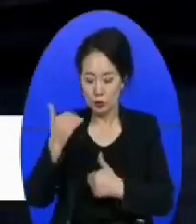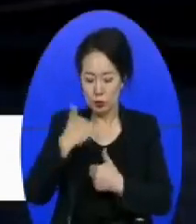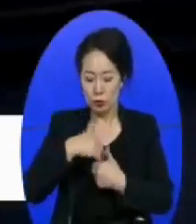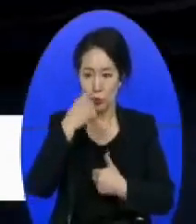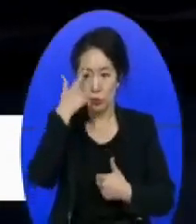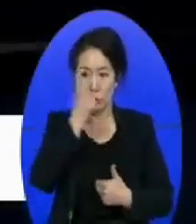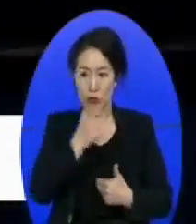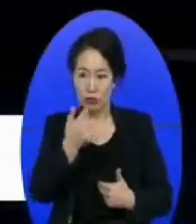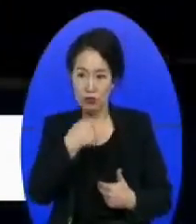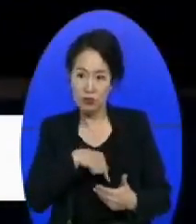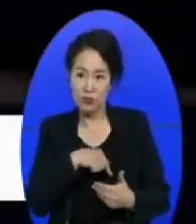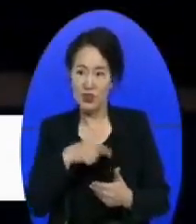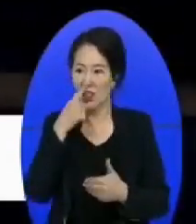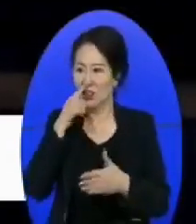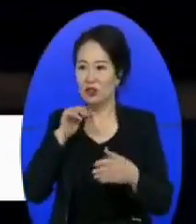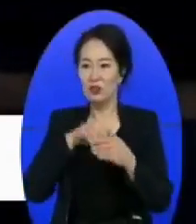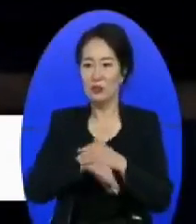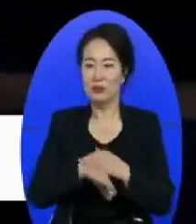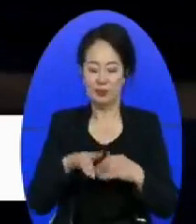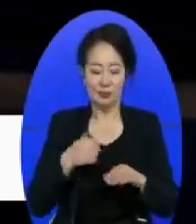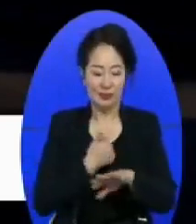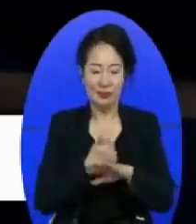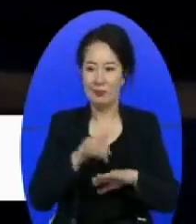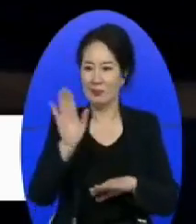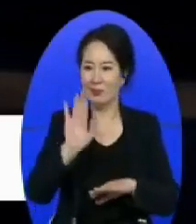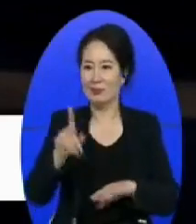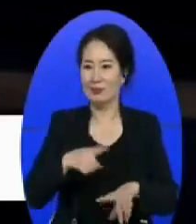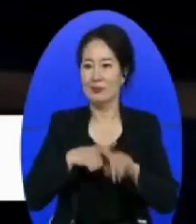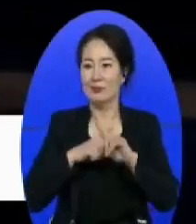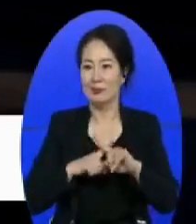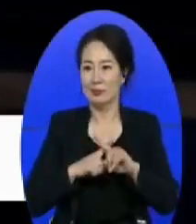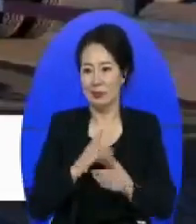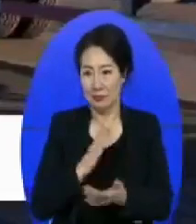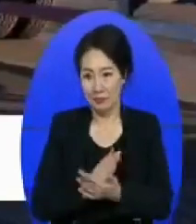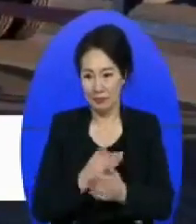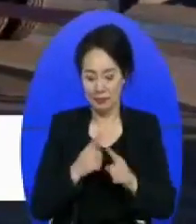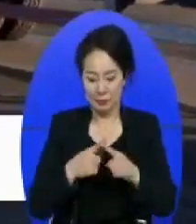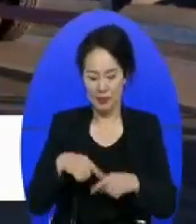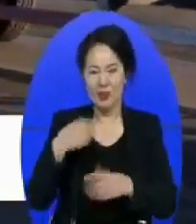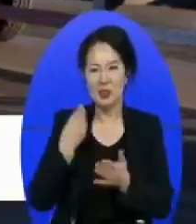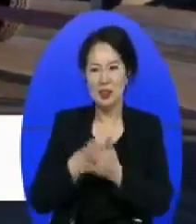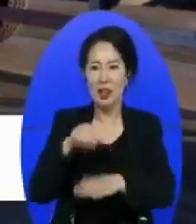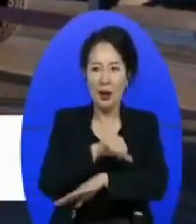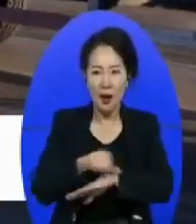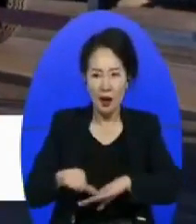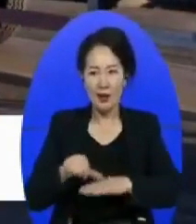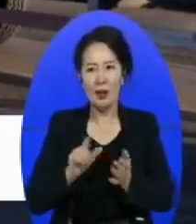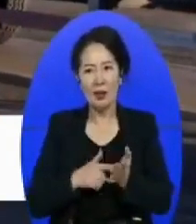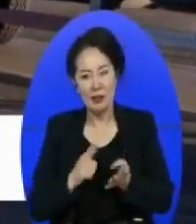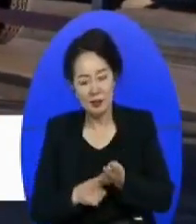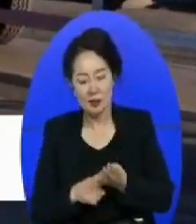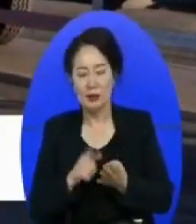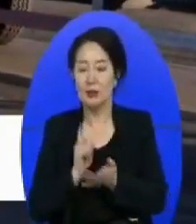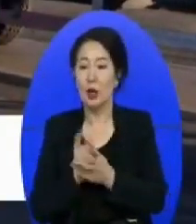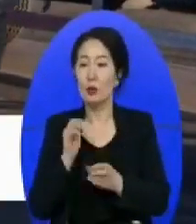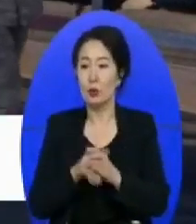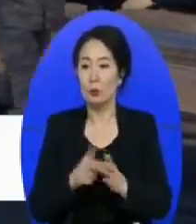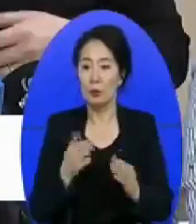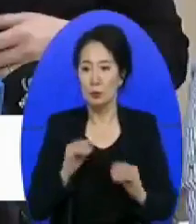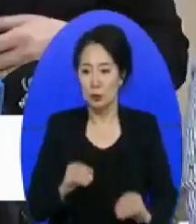иргэдийг бүгд найрамдахтай дараа улс руу зорчих хөдөлгөөнийг хязгаарлсан. Гэхдээ хагалгаанд орох зайлшгүй шаардлагатай тохиолдолд нэвтрүүлж байгаа